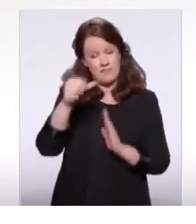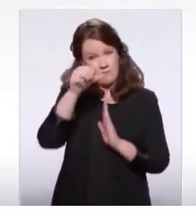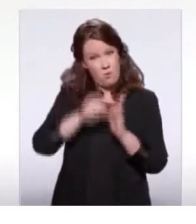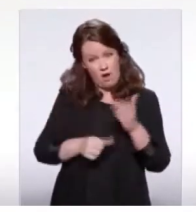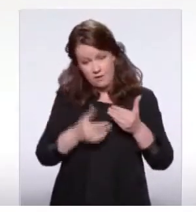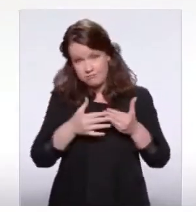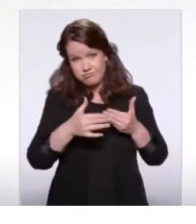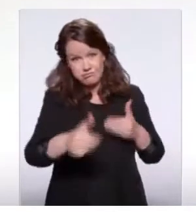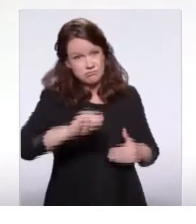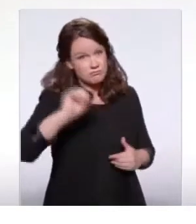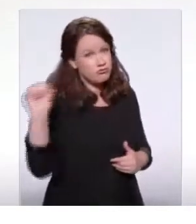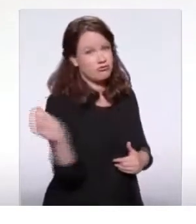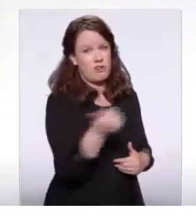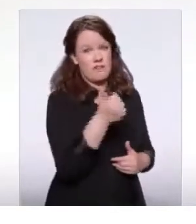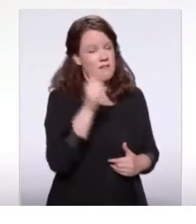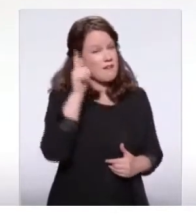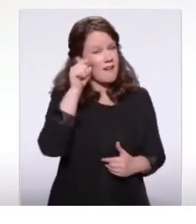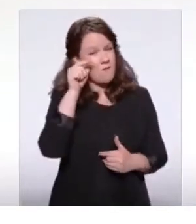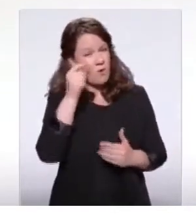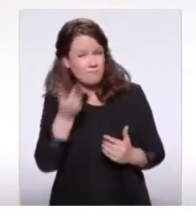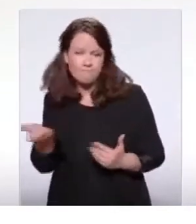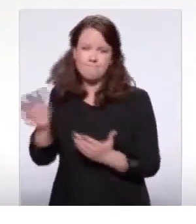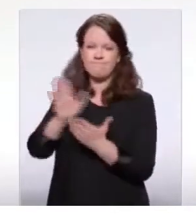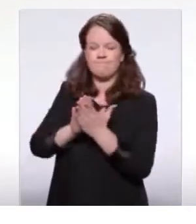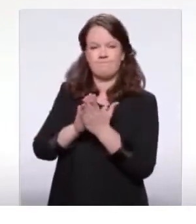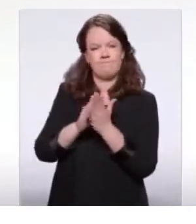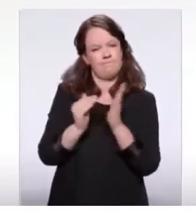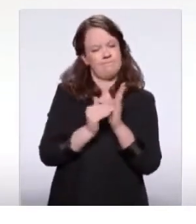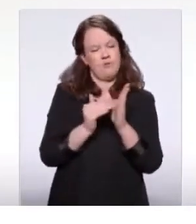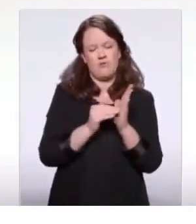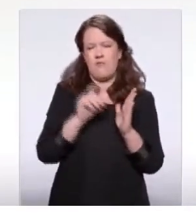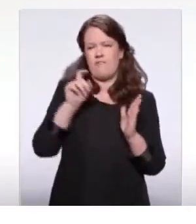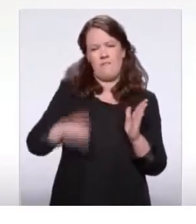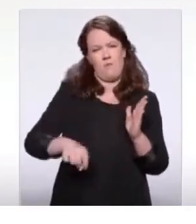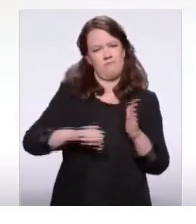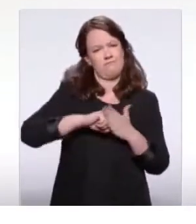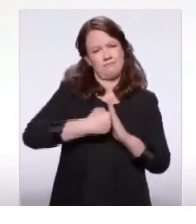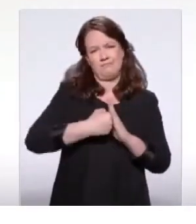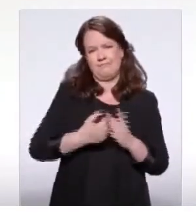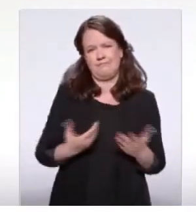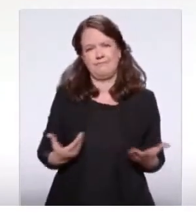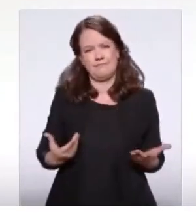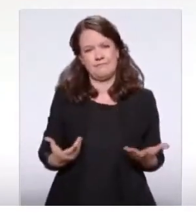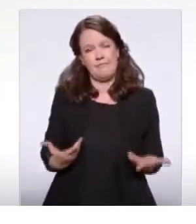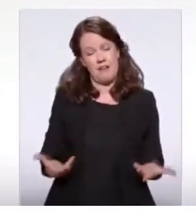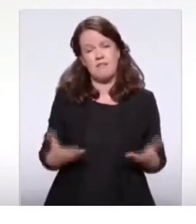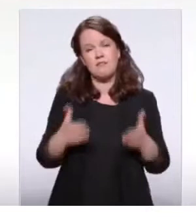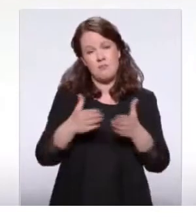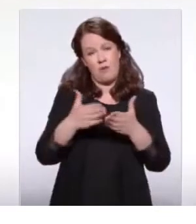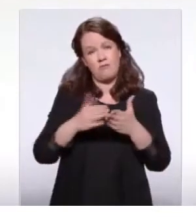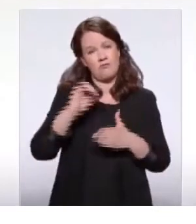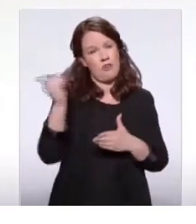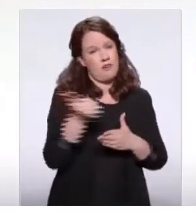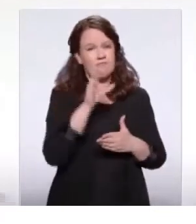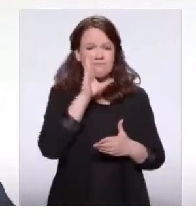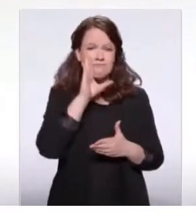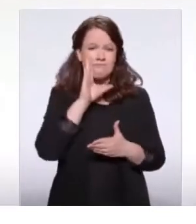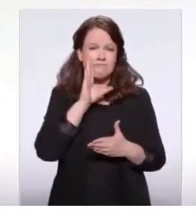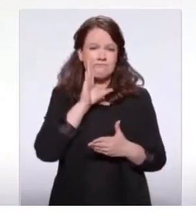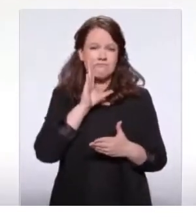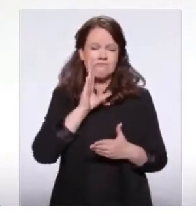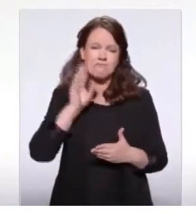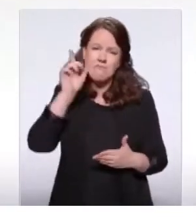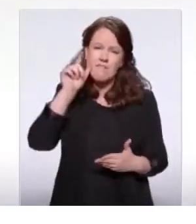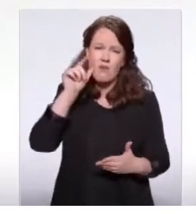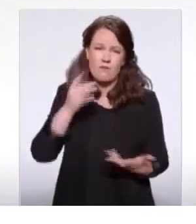fournir chacun un effort supplémentaire. C'est cela ce que je nous demande collectivement ce soir. Un